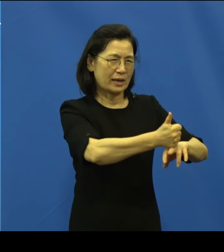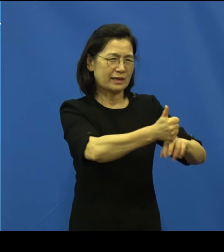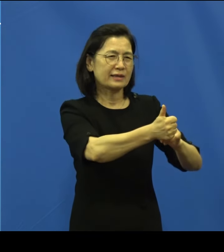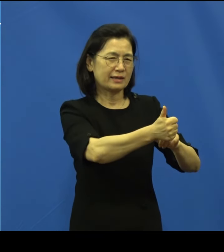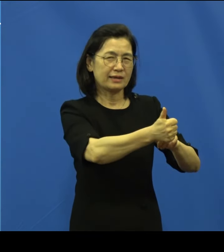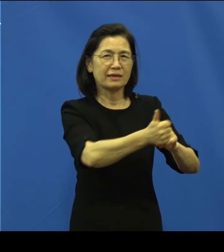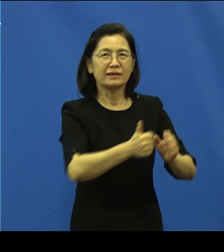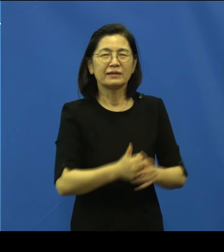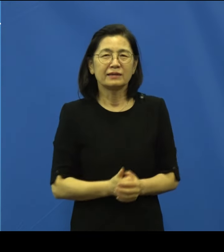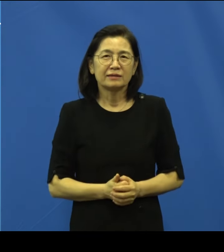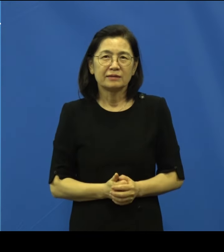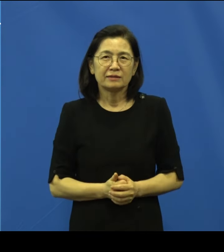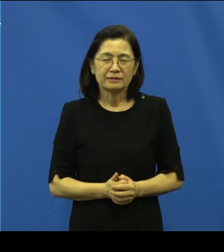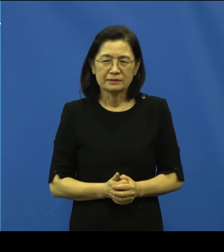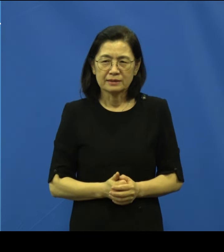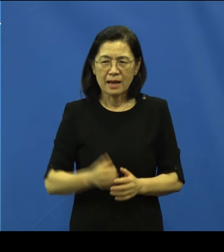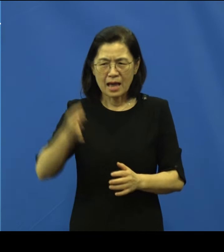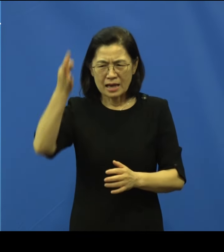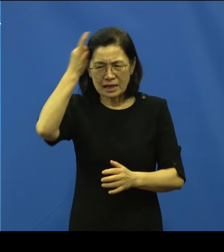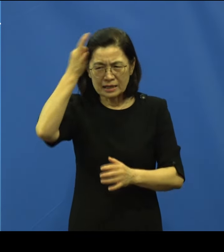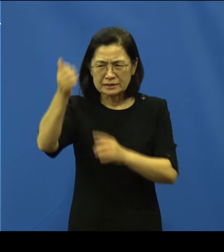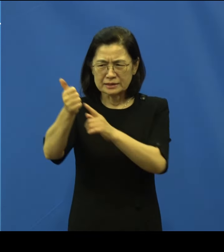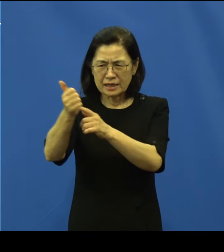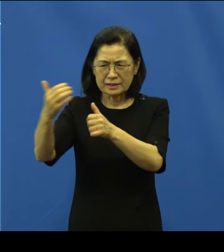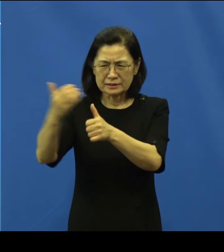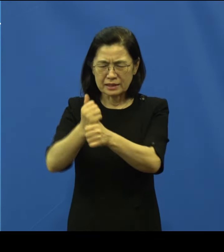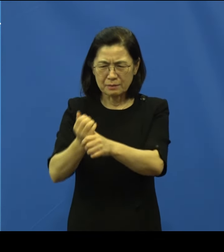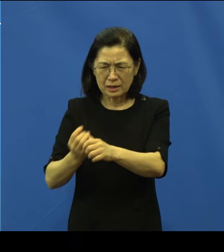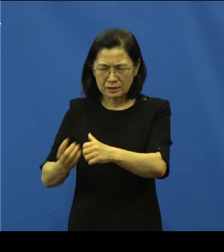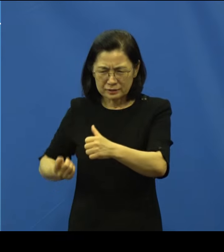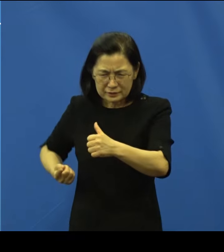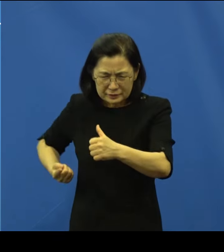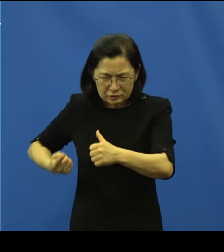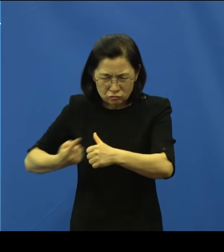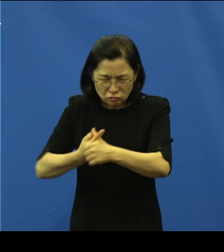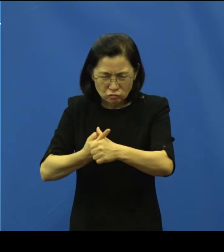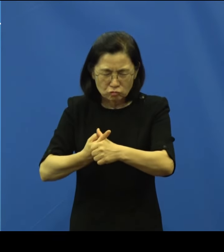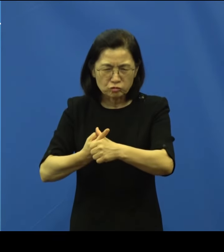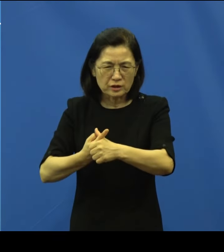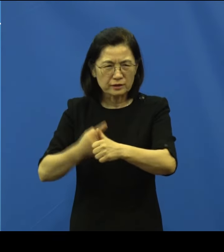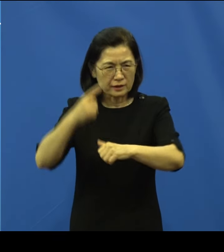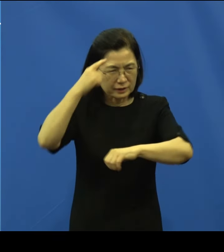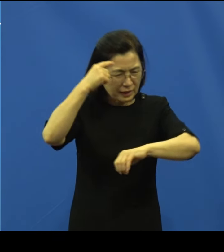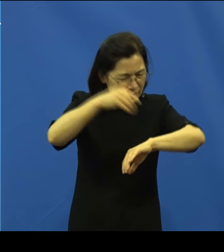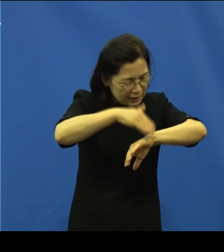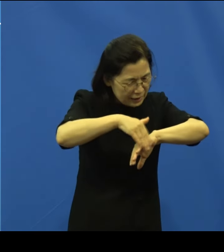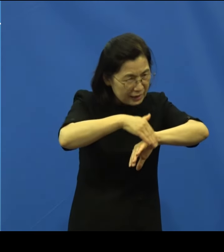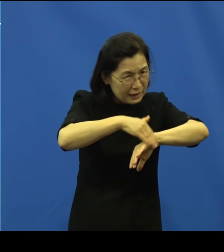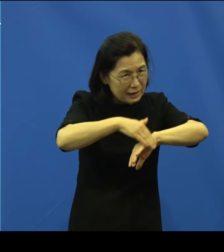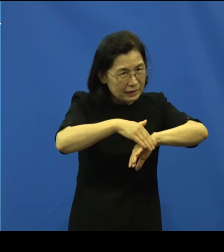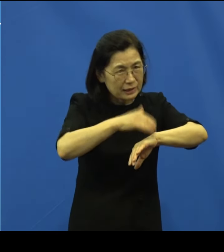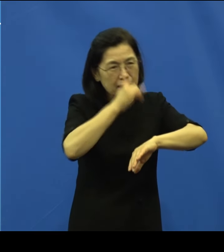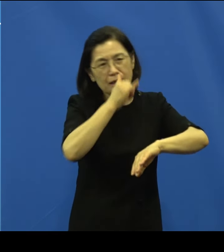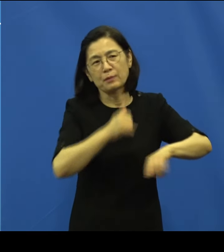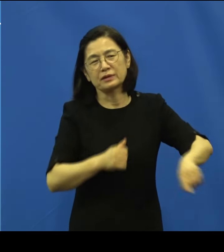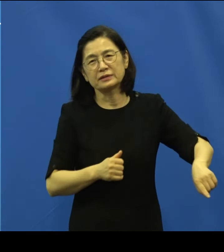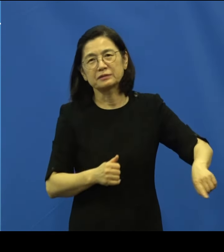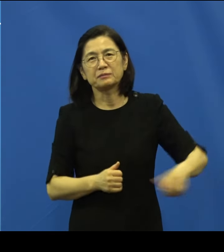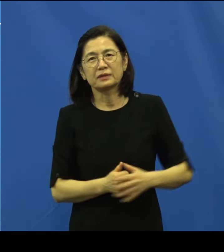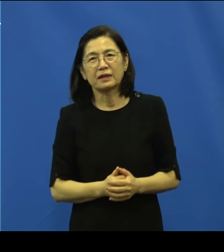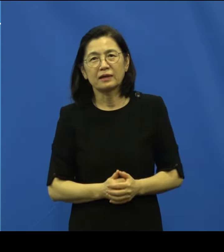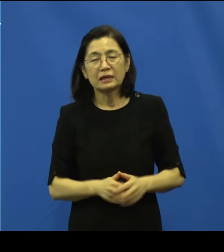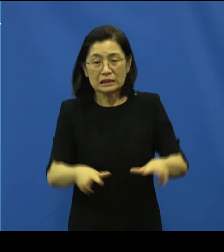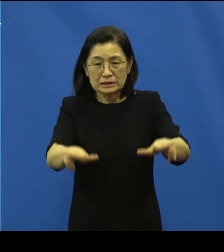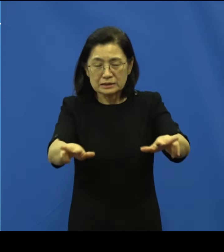성산이 없습니다. 그래서 죽여야 되겠다, 이제 이렇게 한 것입니다. 여러분, 이 정보전, 그죠? 정보전. 미국과